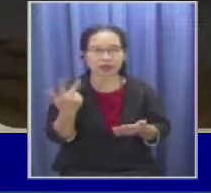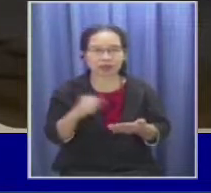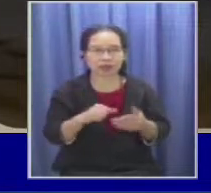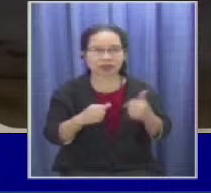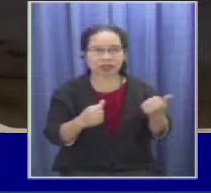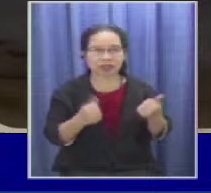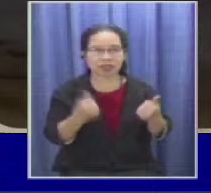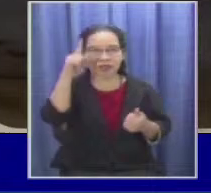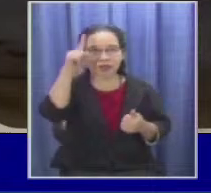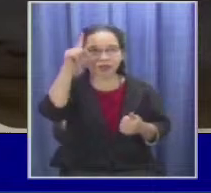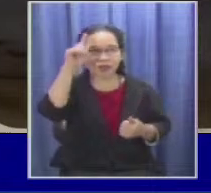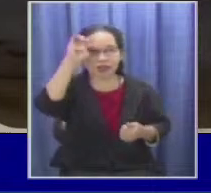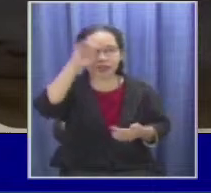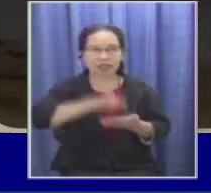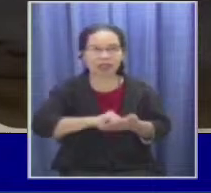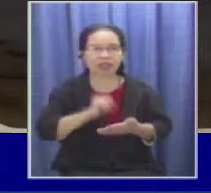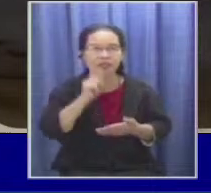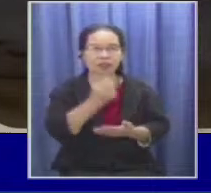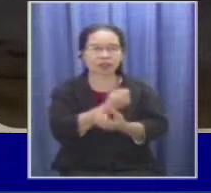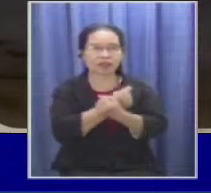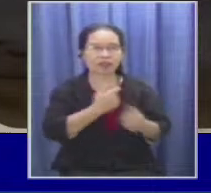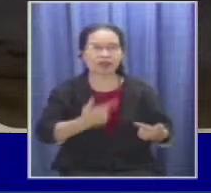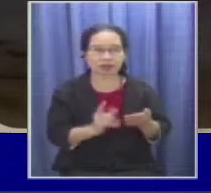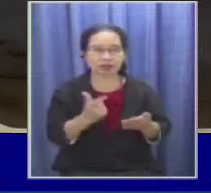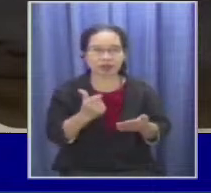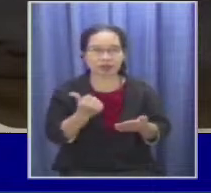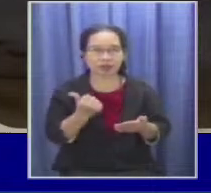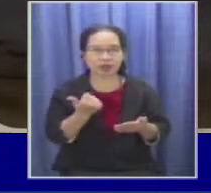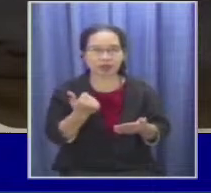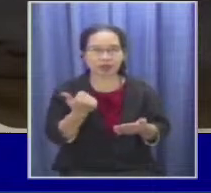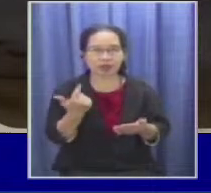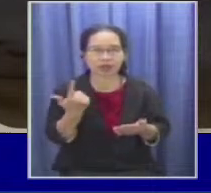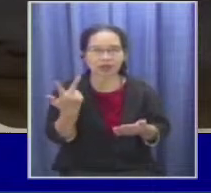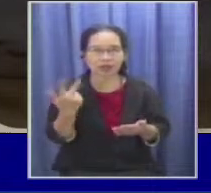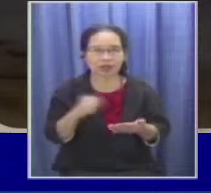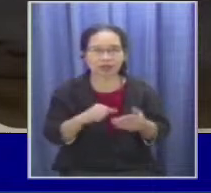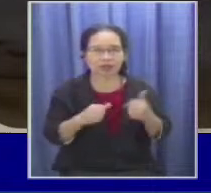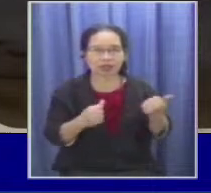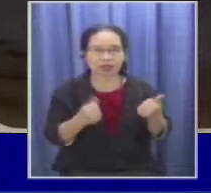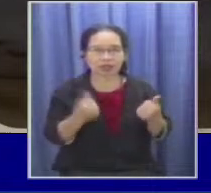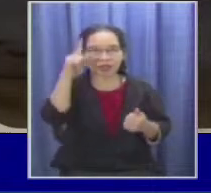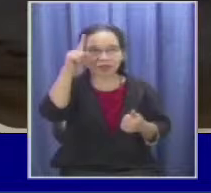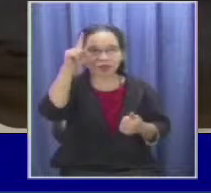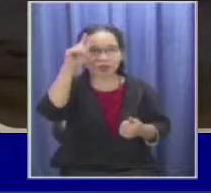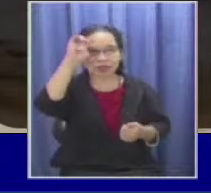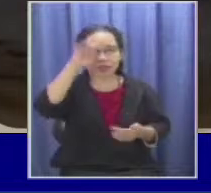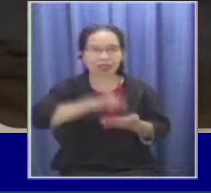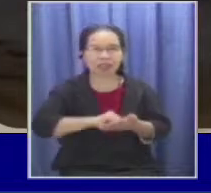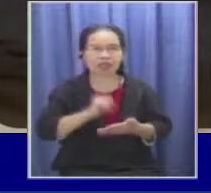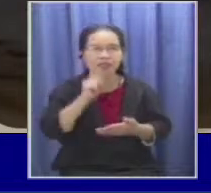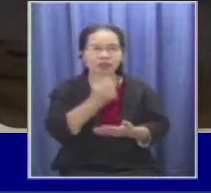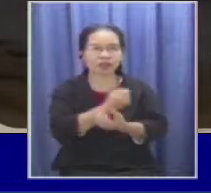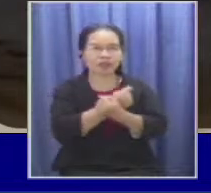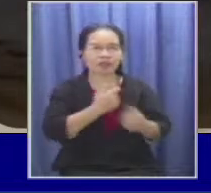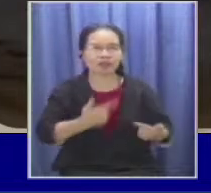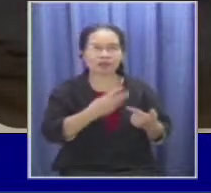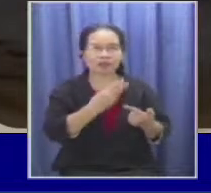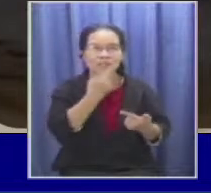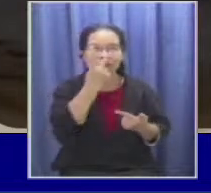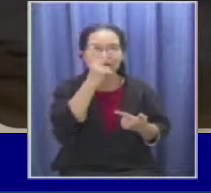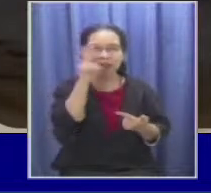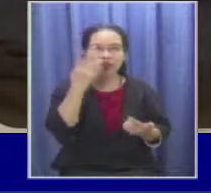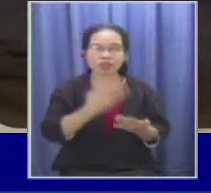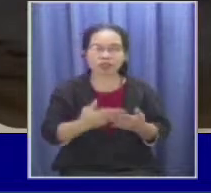die odon kwa na wopase wo gunu napa no mano nyine tɛkyerɛ manfiri bɔne mu ne nano